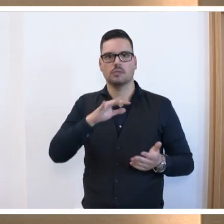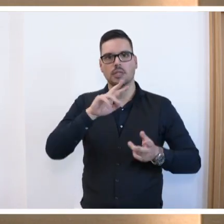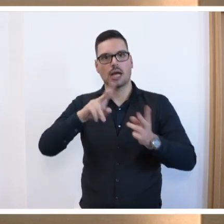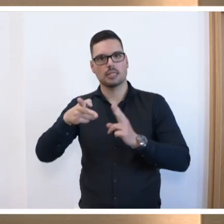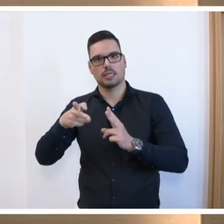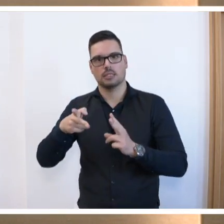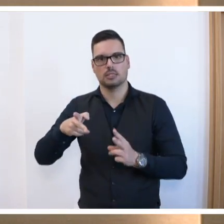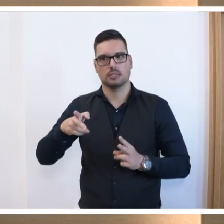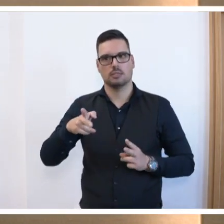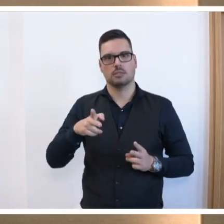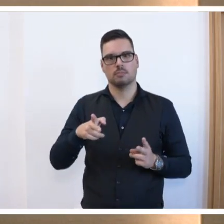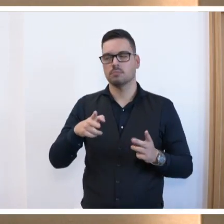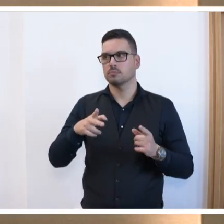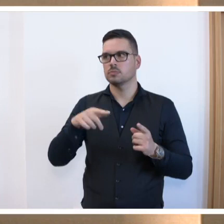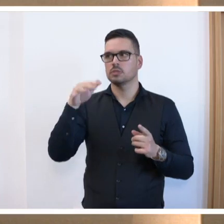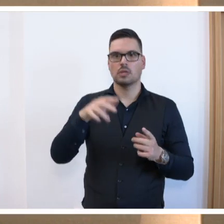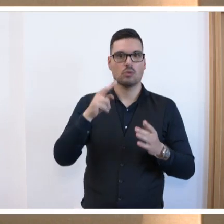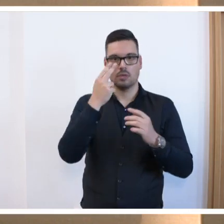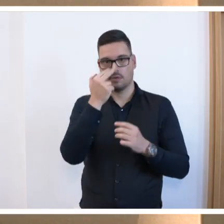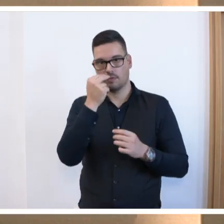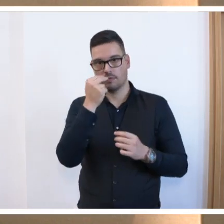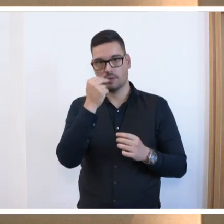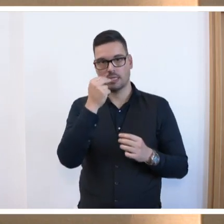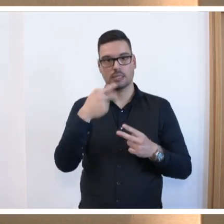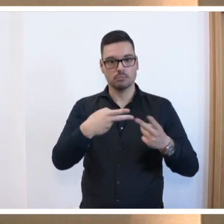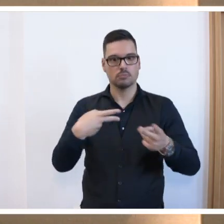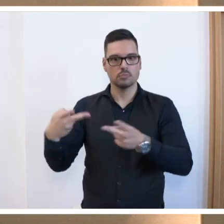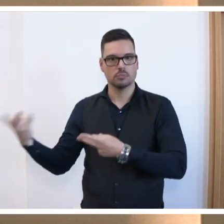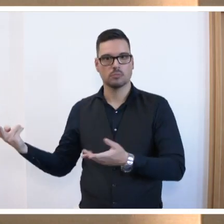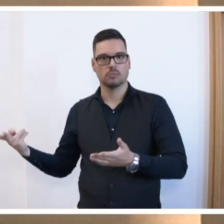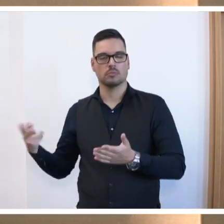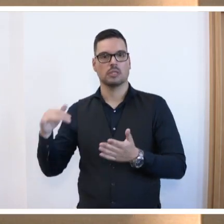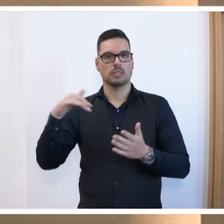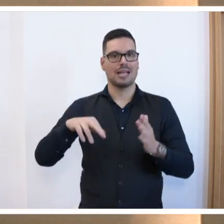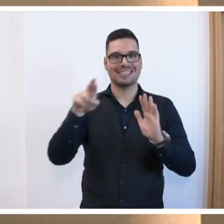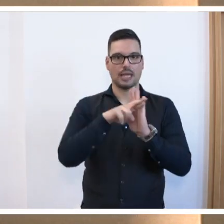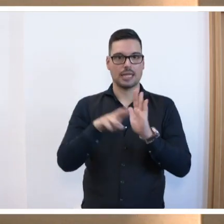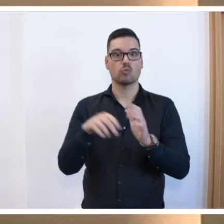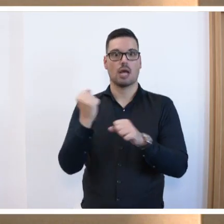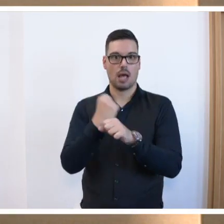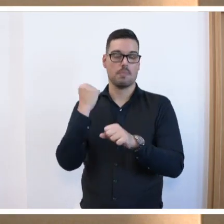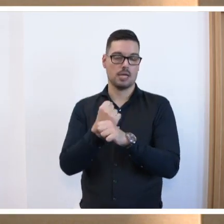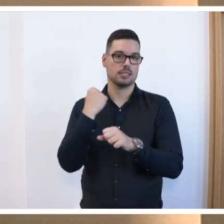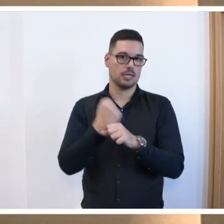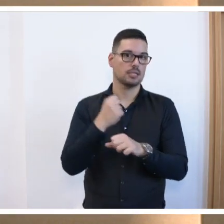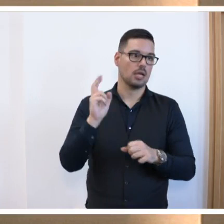Branchen, wir haben es heute schon gehört, fehlt es auch in der Cap-Branche seit Jahren an Arbeitern,